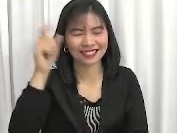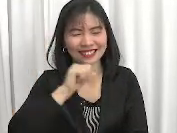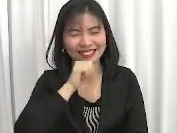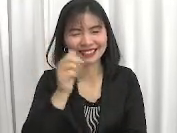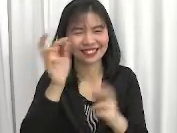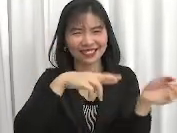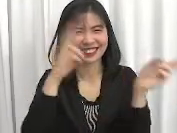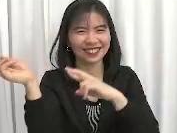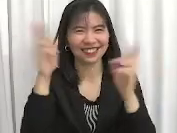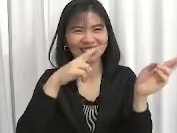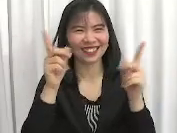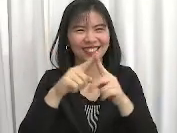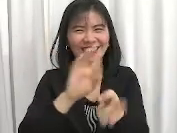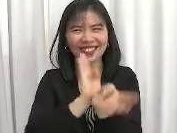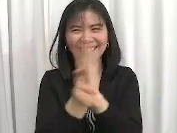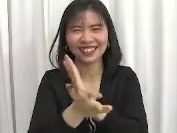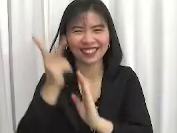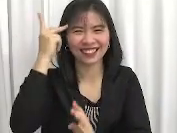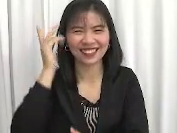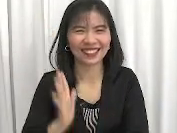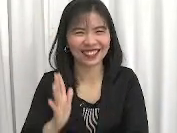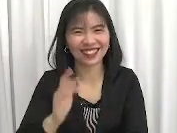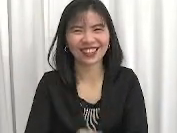Yun lang.